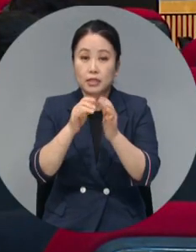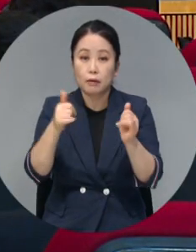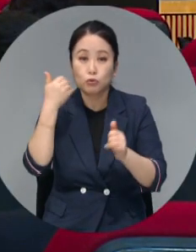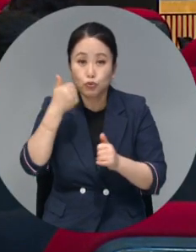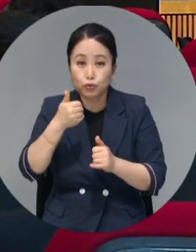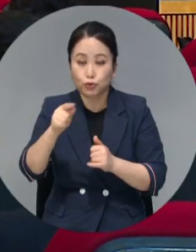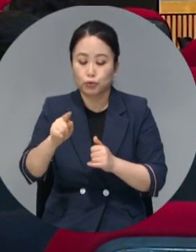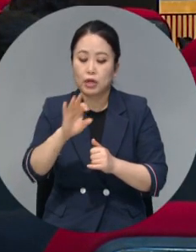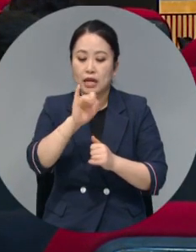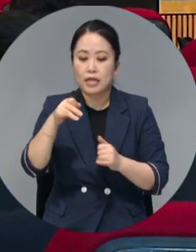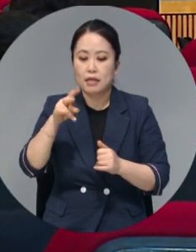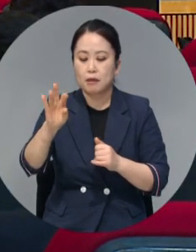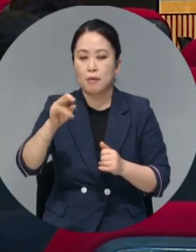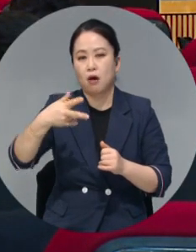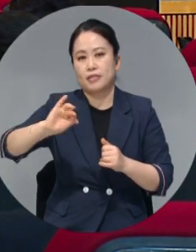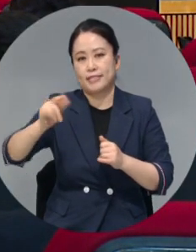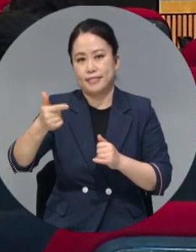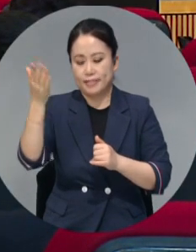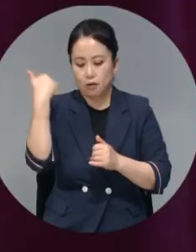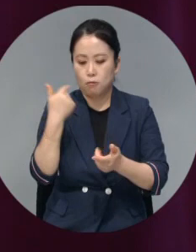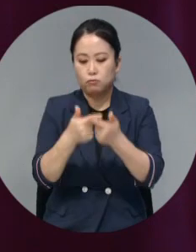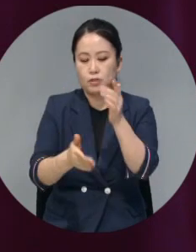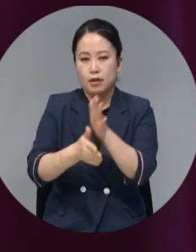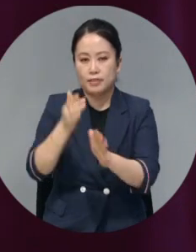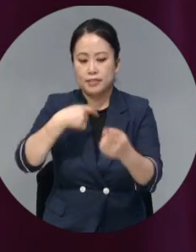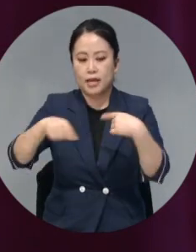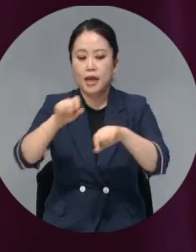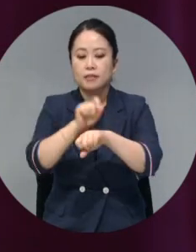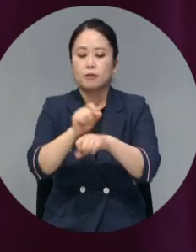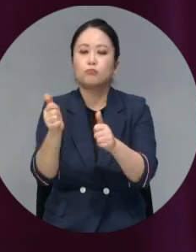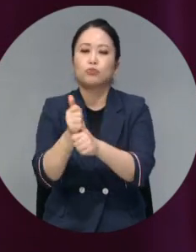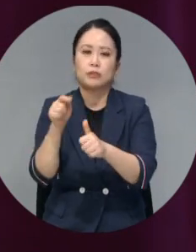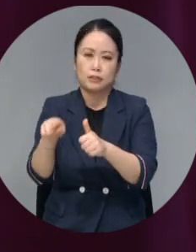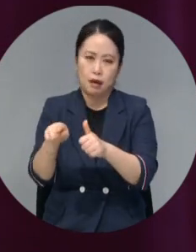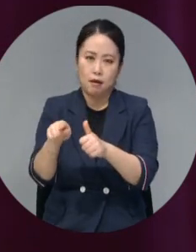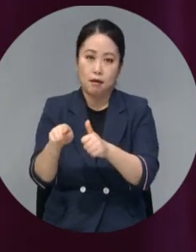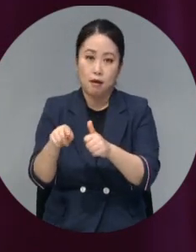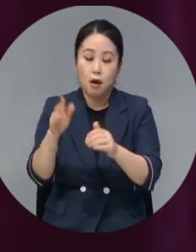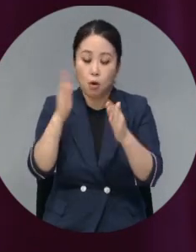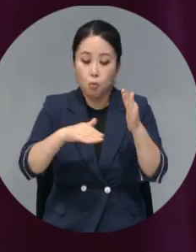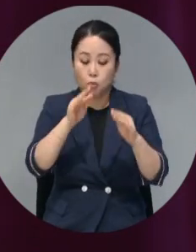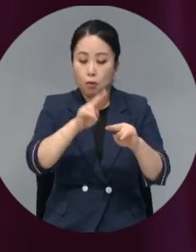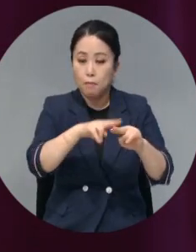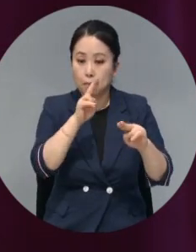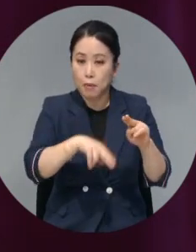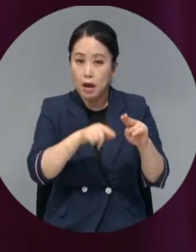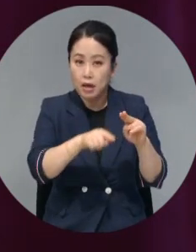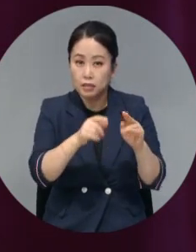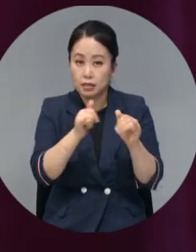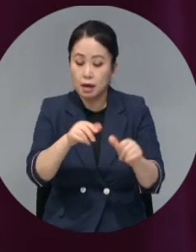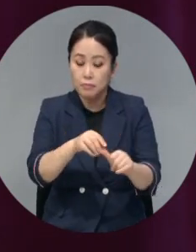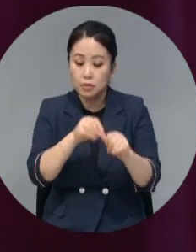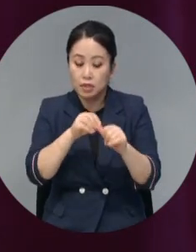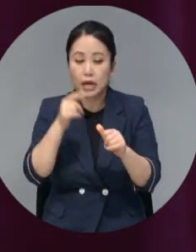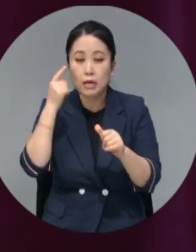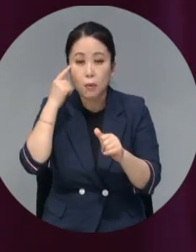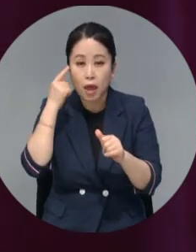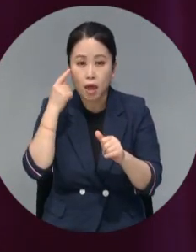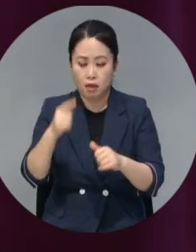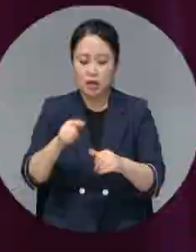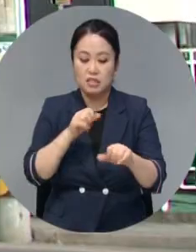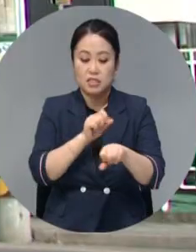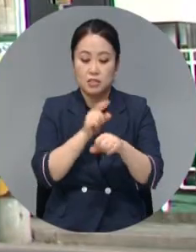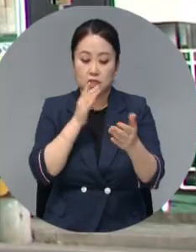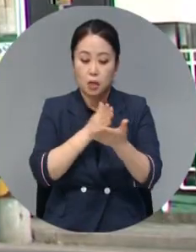부산시 행정부시장입니다. 퇴직 공무원을 선택한 건 전문성보다 안정성에 무게를 뒀다는